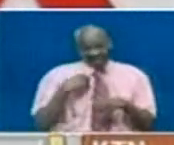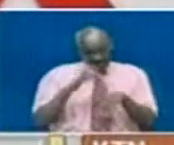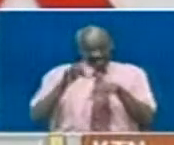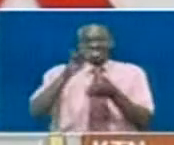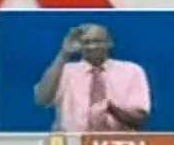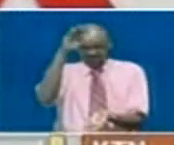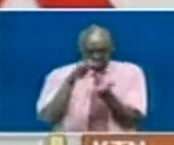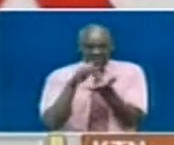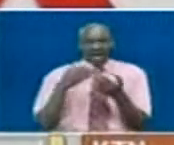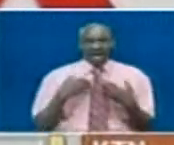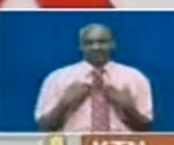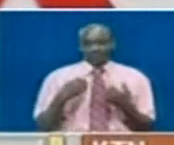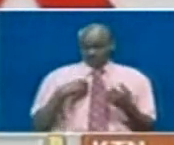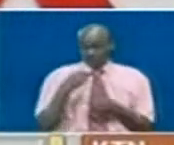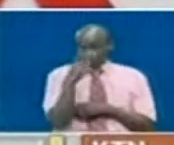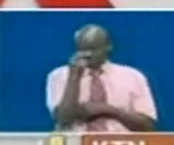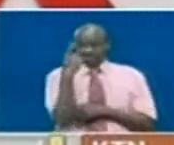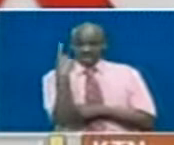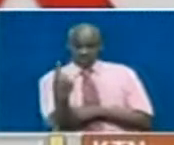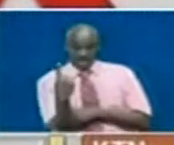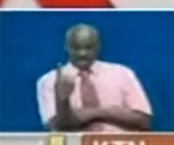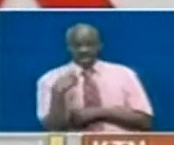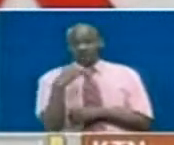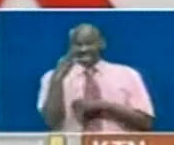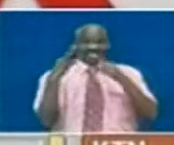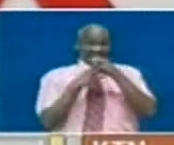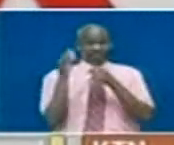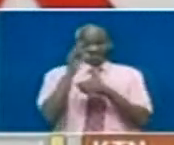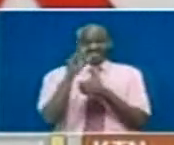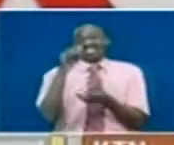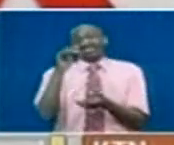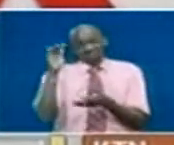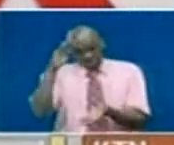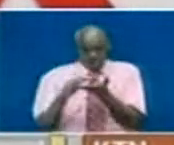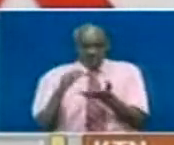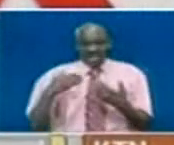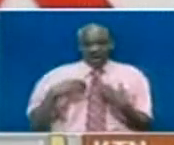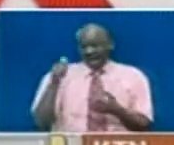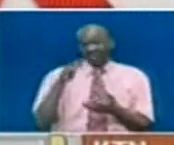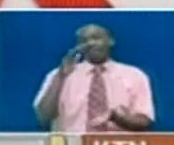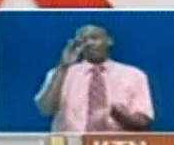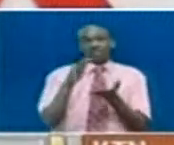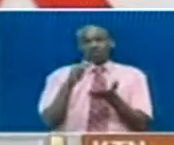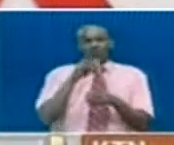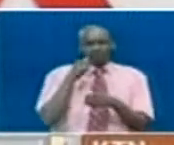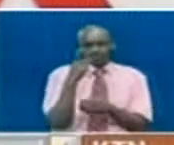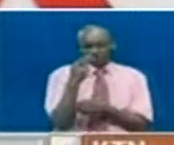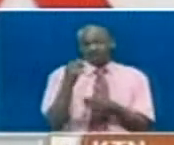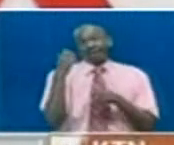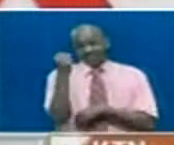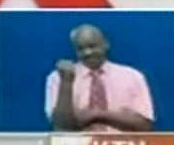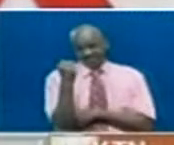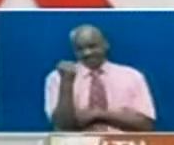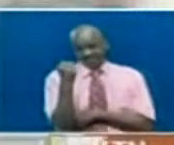38% tangu mwaka 2001 na idadi ya vifo kupungua kwa 35% tangu mwaka